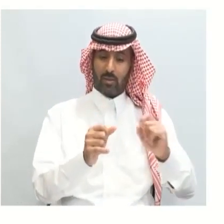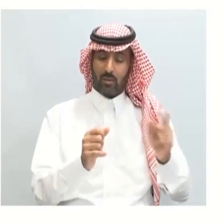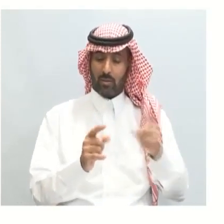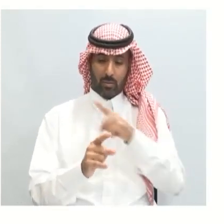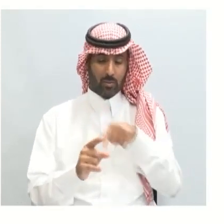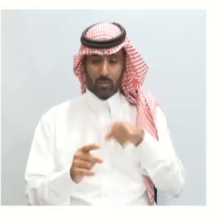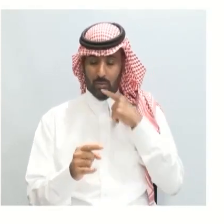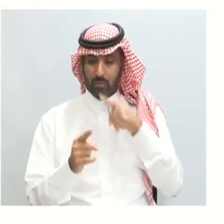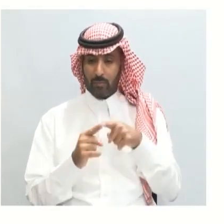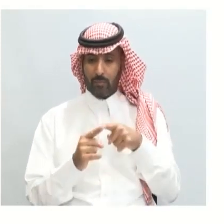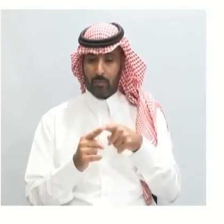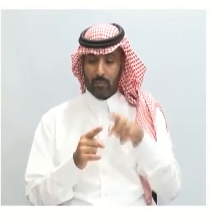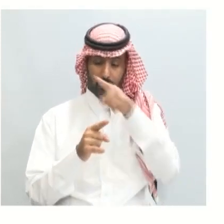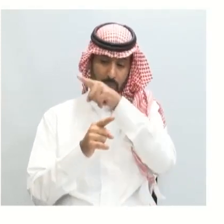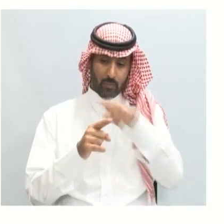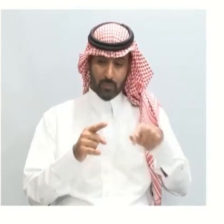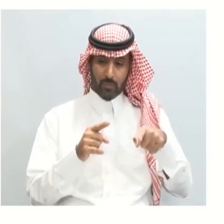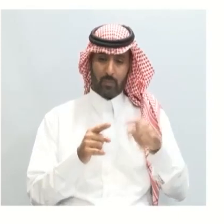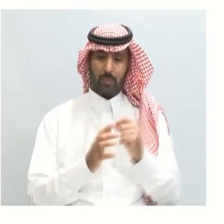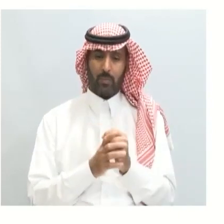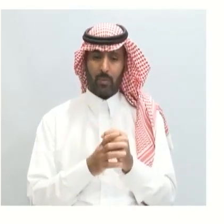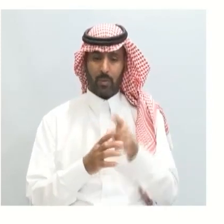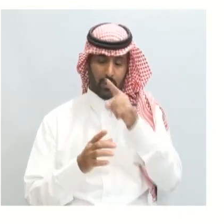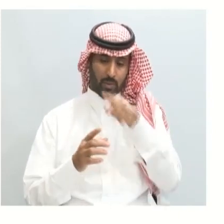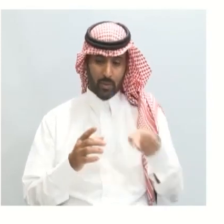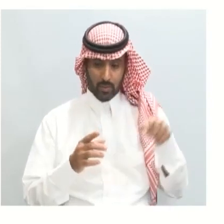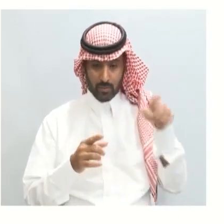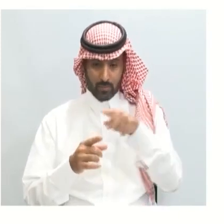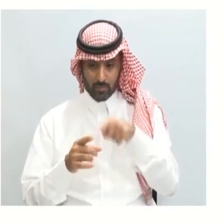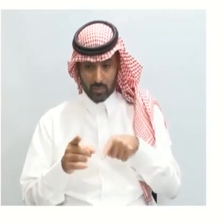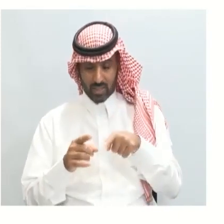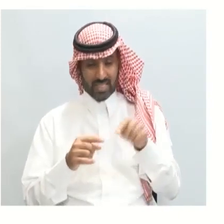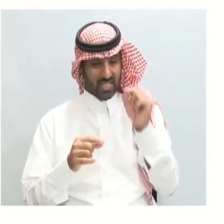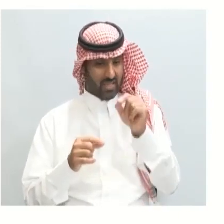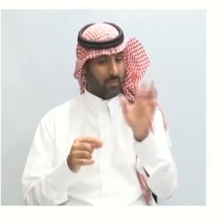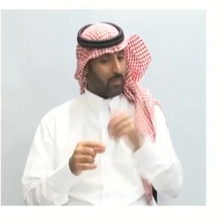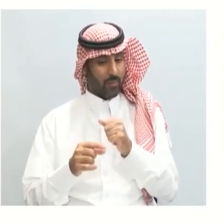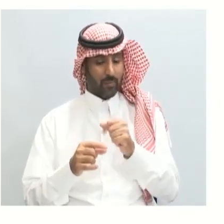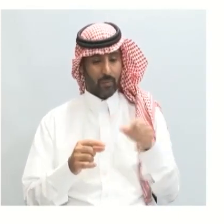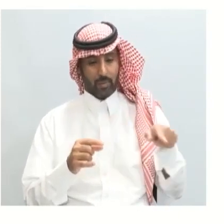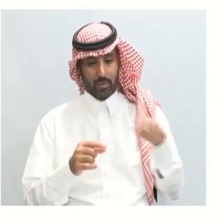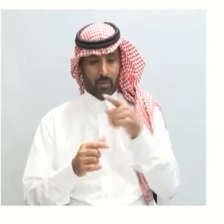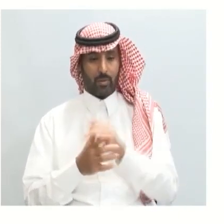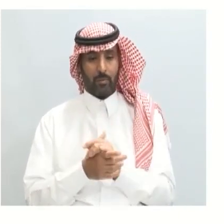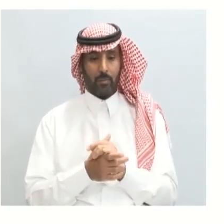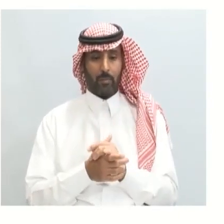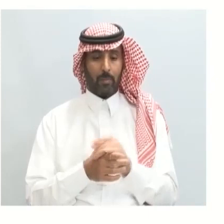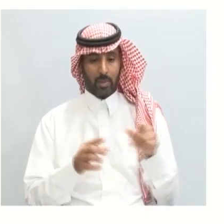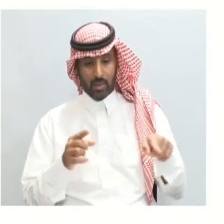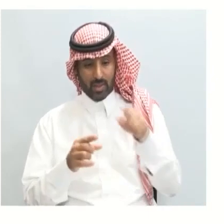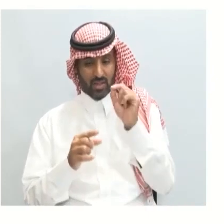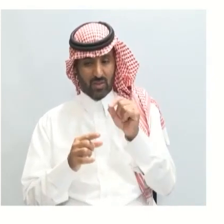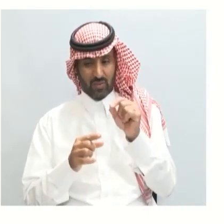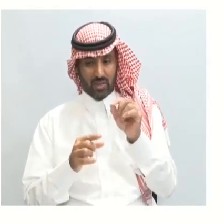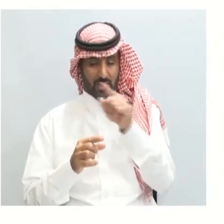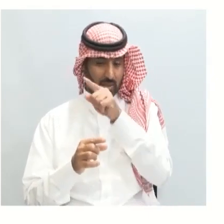ليست تناسب مباشر لماذا ليست تناسب مباشر هل مرت بالصفر لم تمر بخط او بنقطه